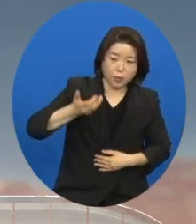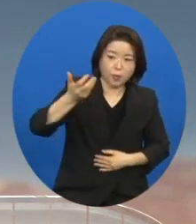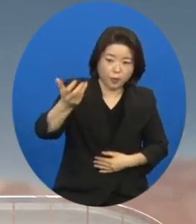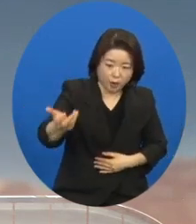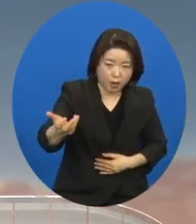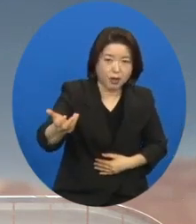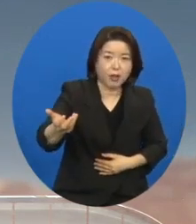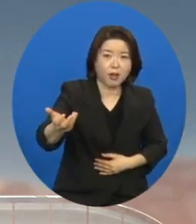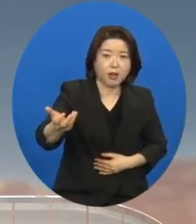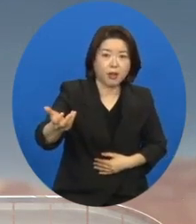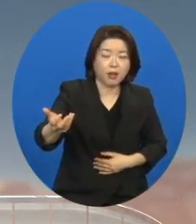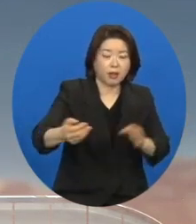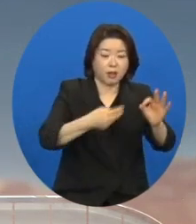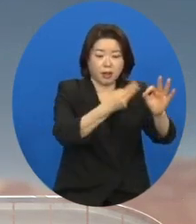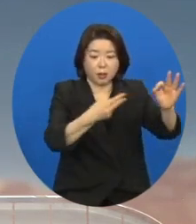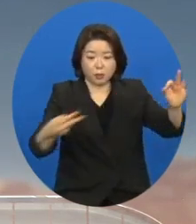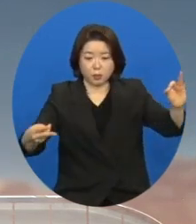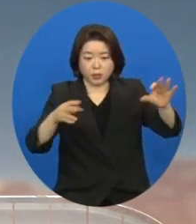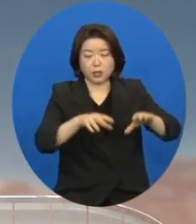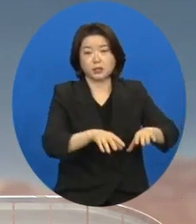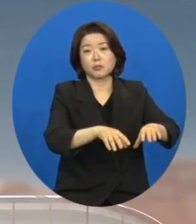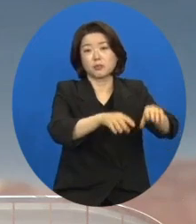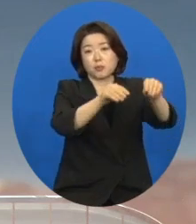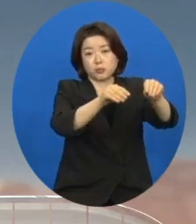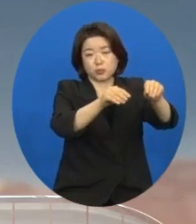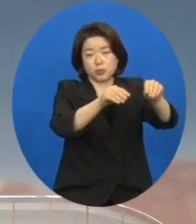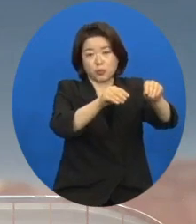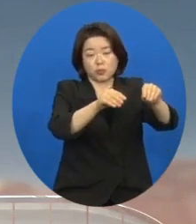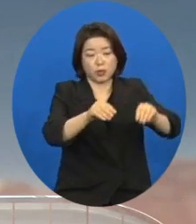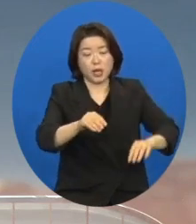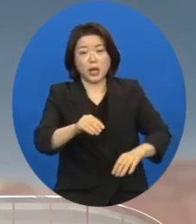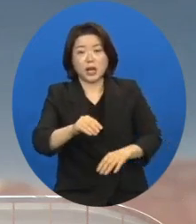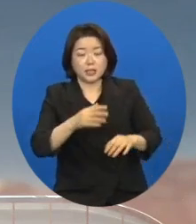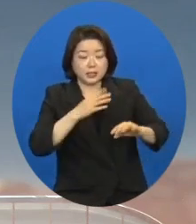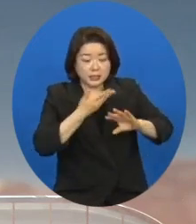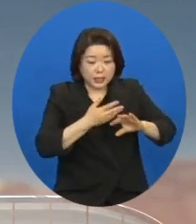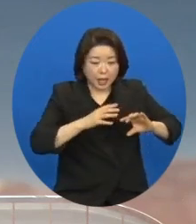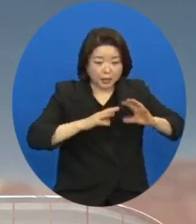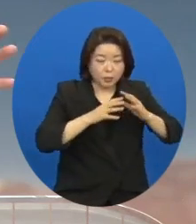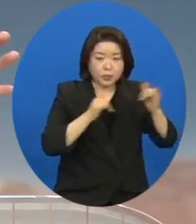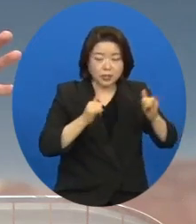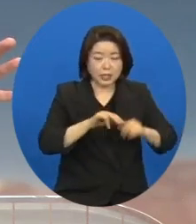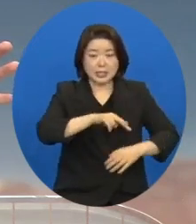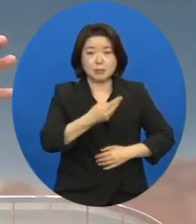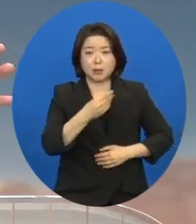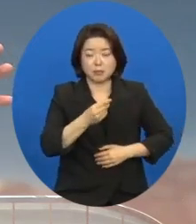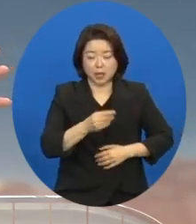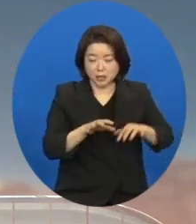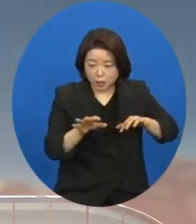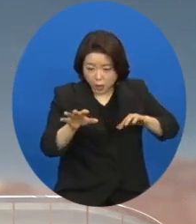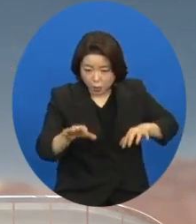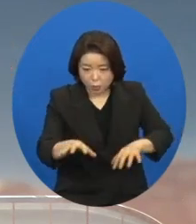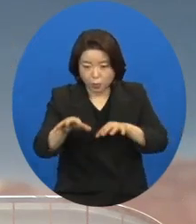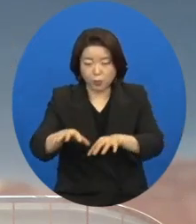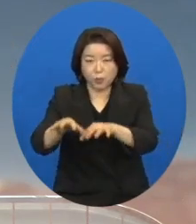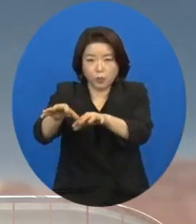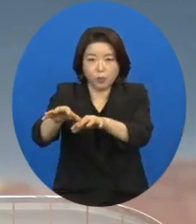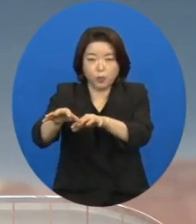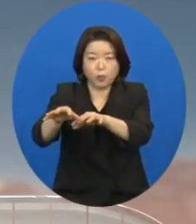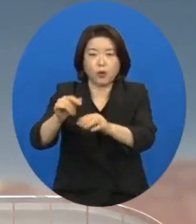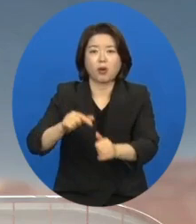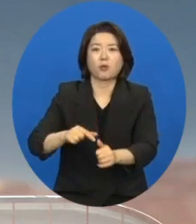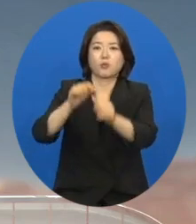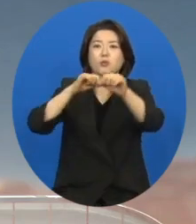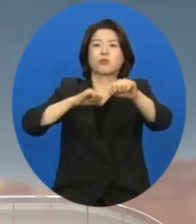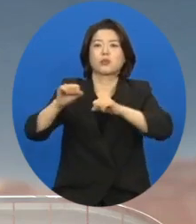그 요단강이 끊기고 200만 명이 넘는 사람들이 건너가게 되는 구원의 역사가 열리게 된